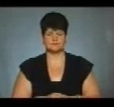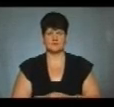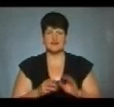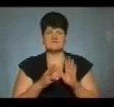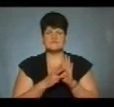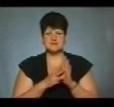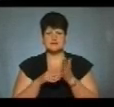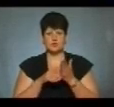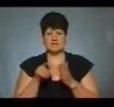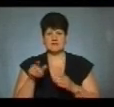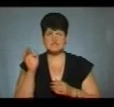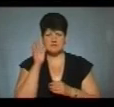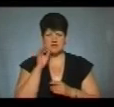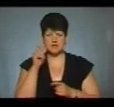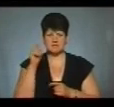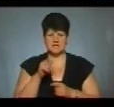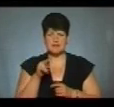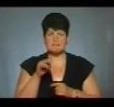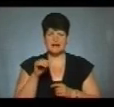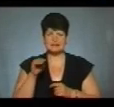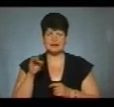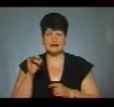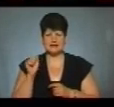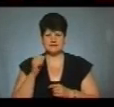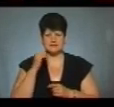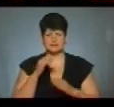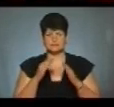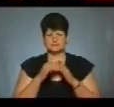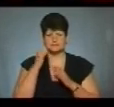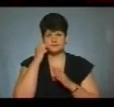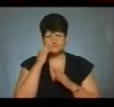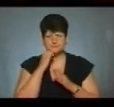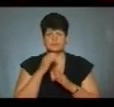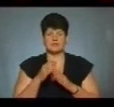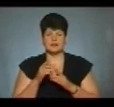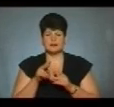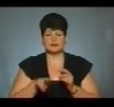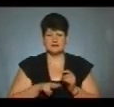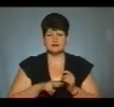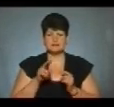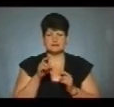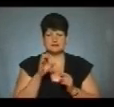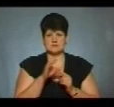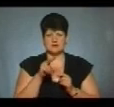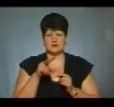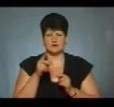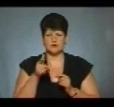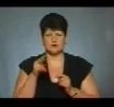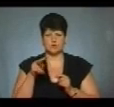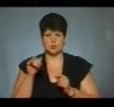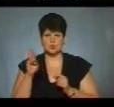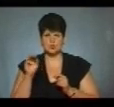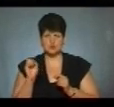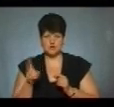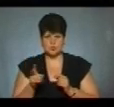Вісім волонтерів із Німеччини приїхали в Петриківський обласний геріатричний пансіонат. Директор цього закладу Степан Лушок веде їх на склад, де